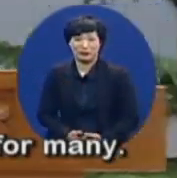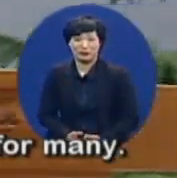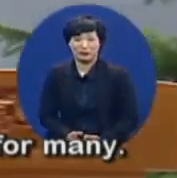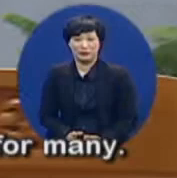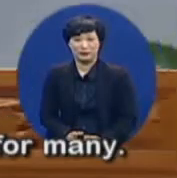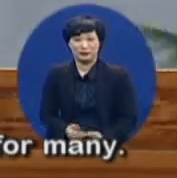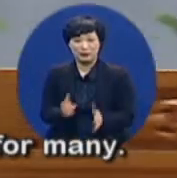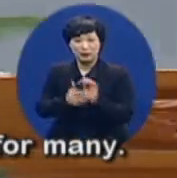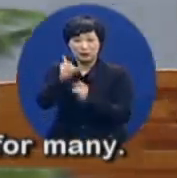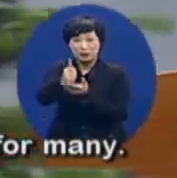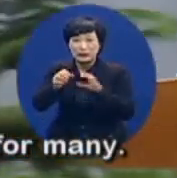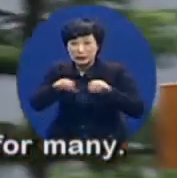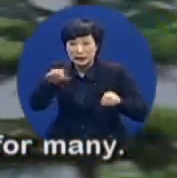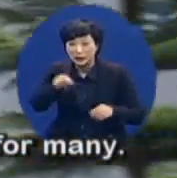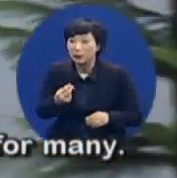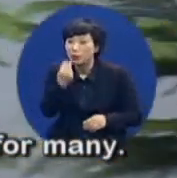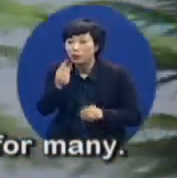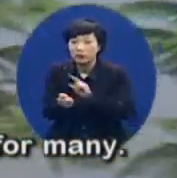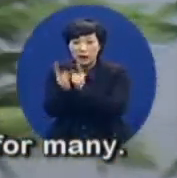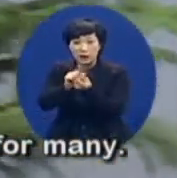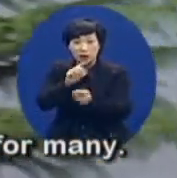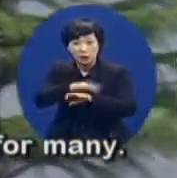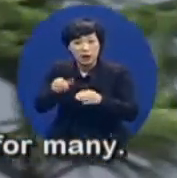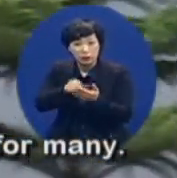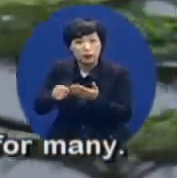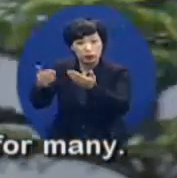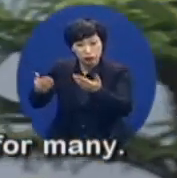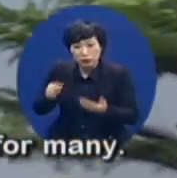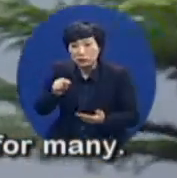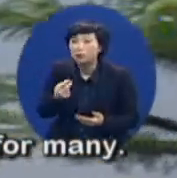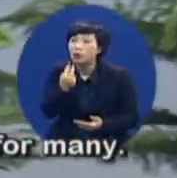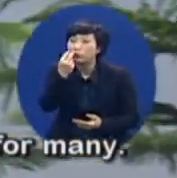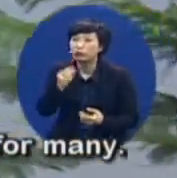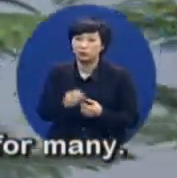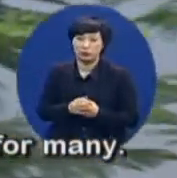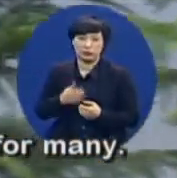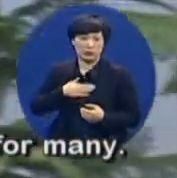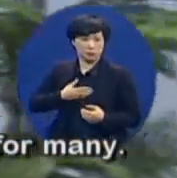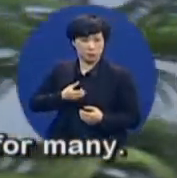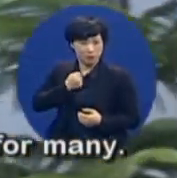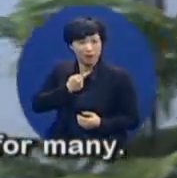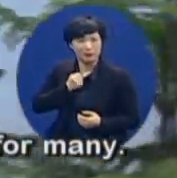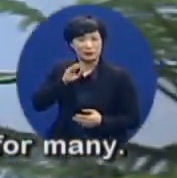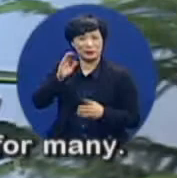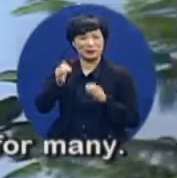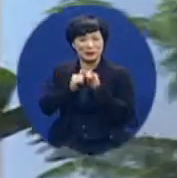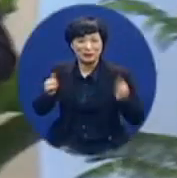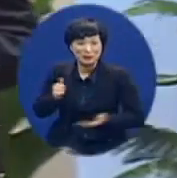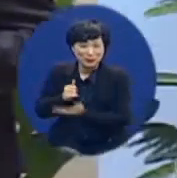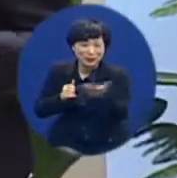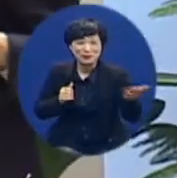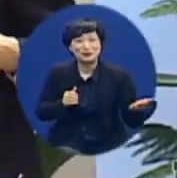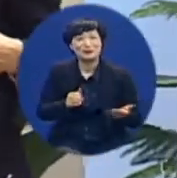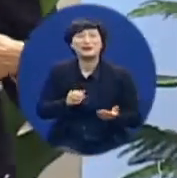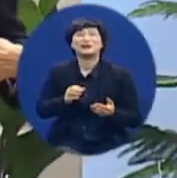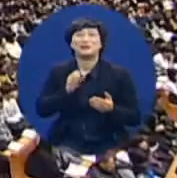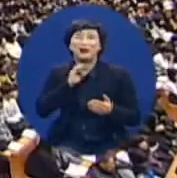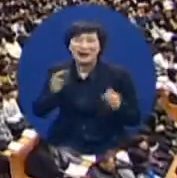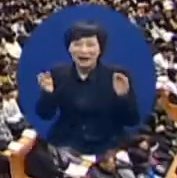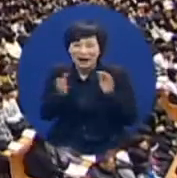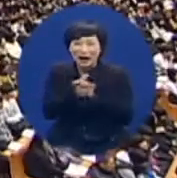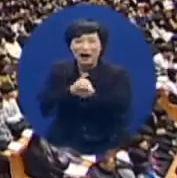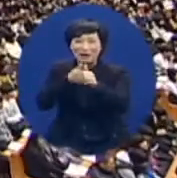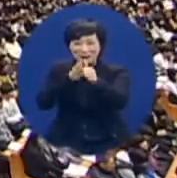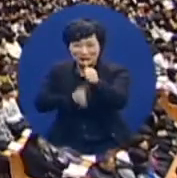예수가이 땅에 자기 목숨을 대속 물러 주신 그 목숨이 내 몫이 된 사람만 아멘 합시다